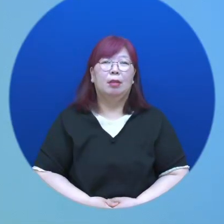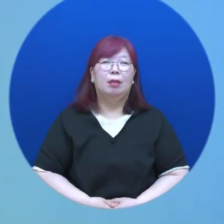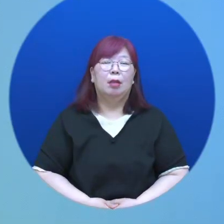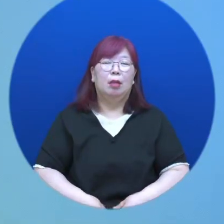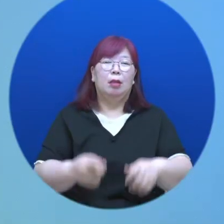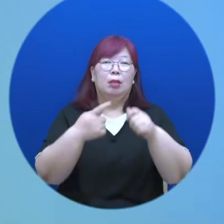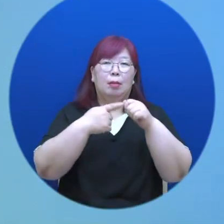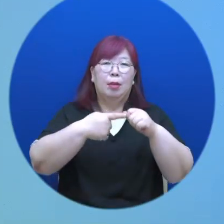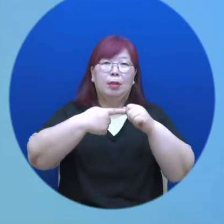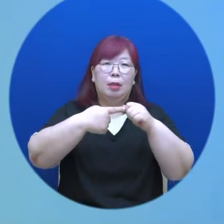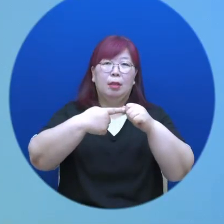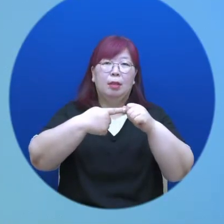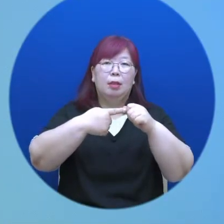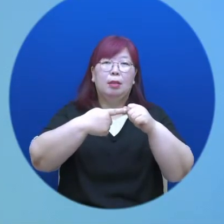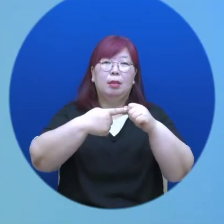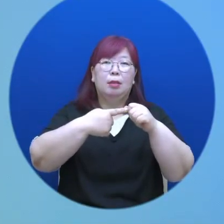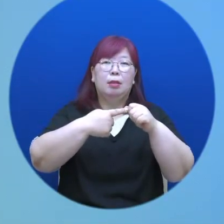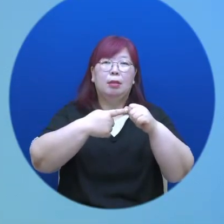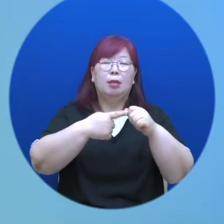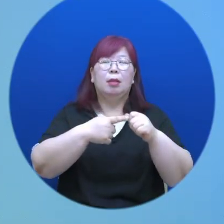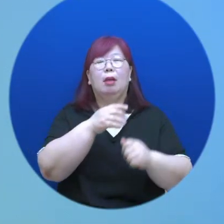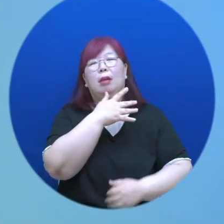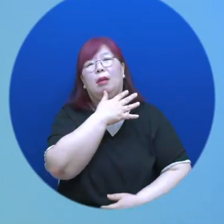번째는 뭐냐면,